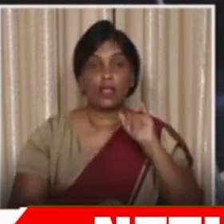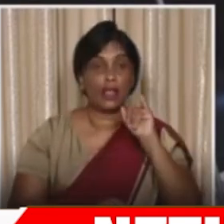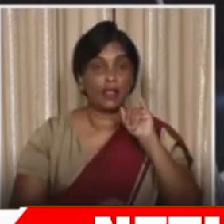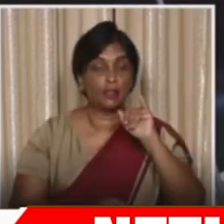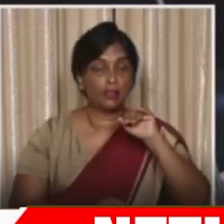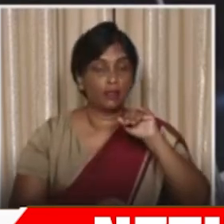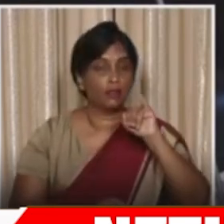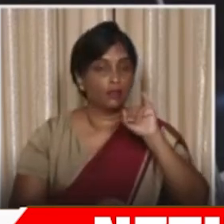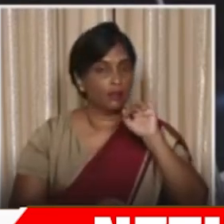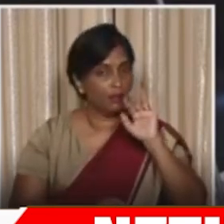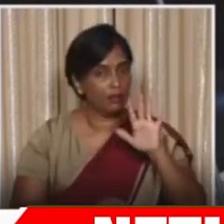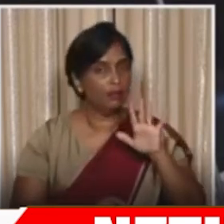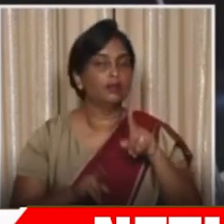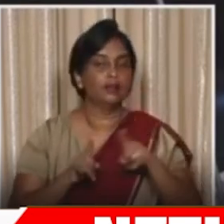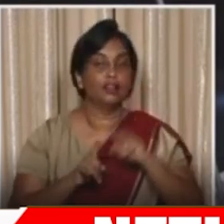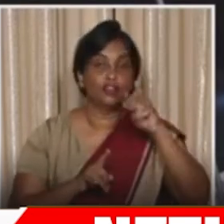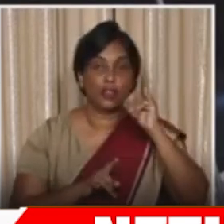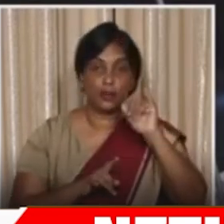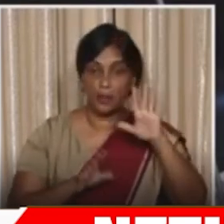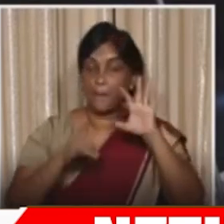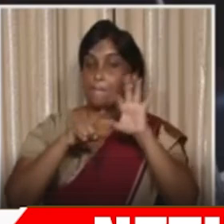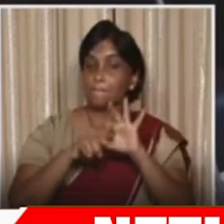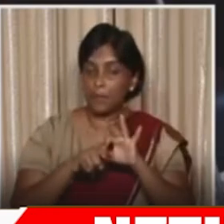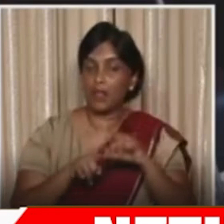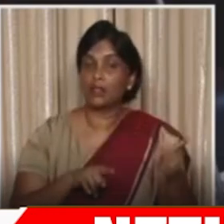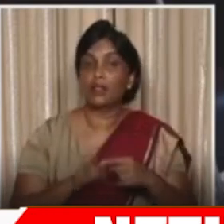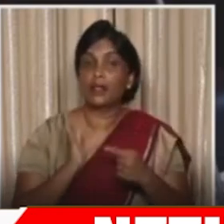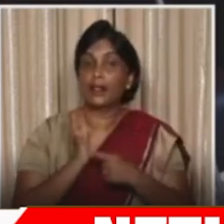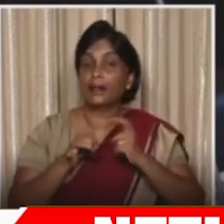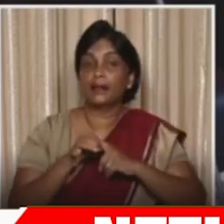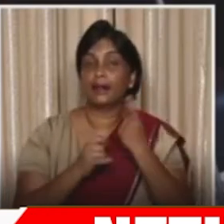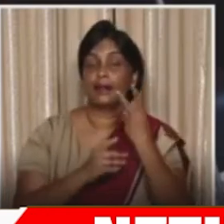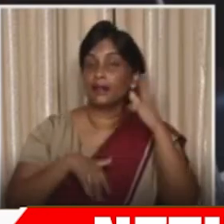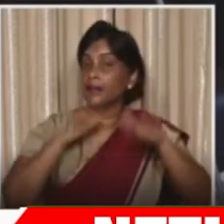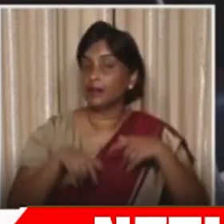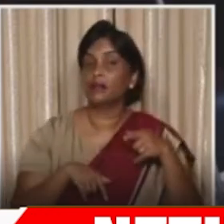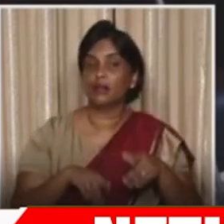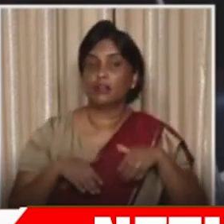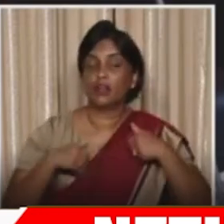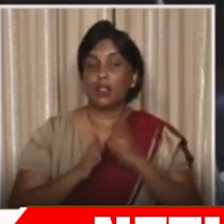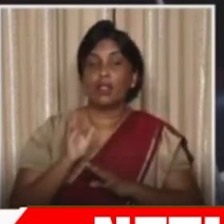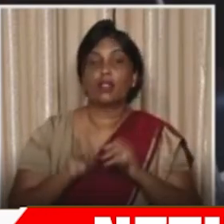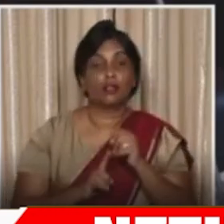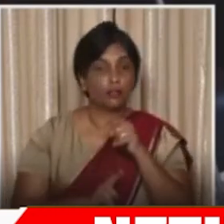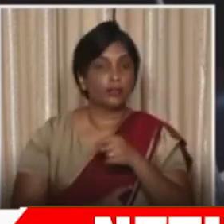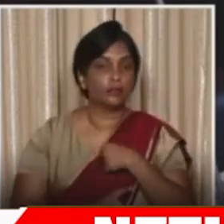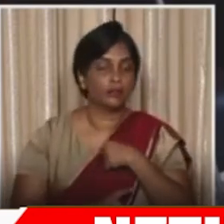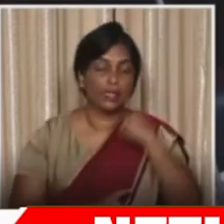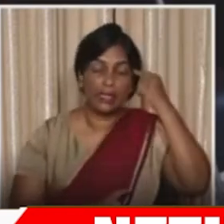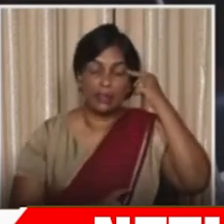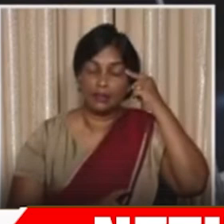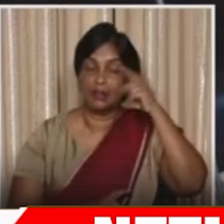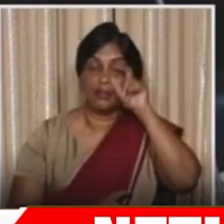65යි. ඒ දවස් 65 365න් බෙදපුවාම දවසකට ටෙන්ඩර් කීයක් එනවාද කියලා සෞඛ්‍ය අමාත්‍යතුමාට මම හිතන්නේ